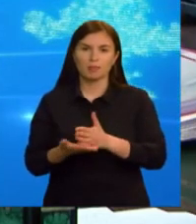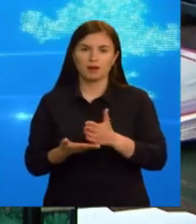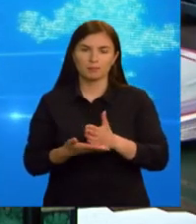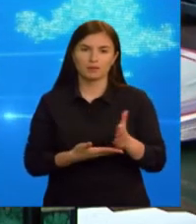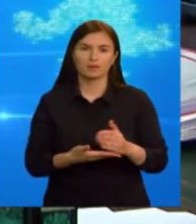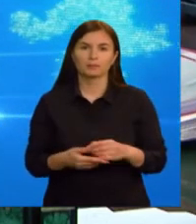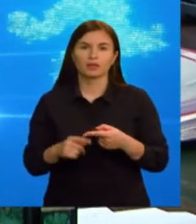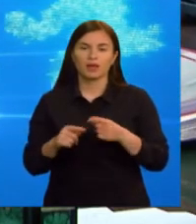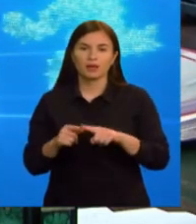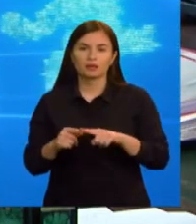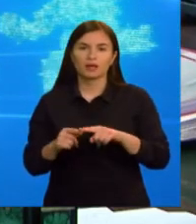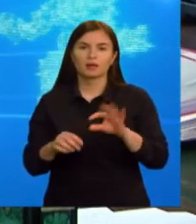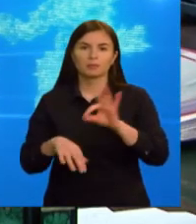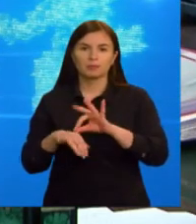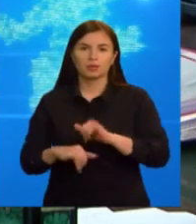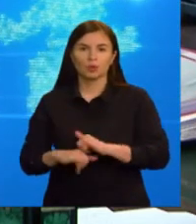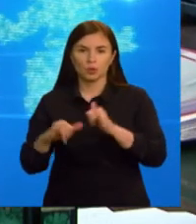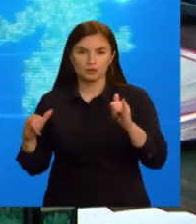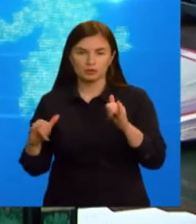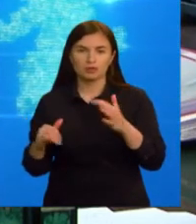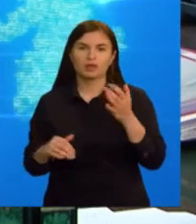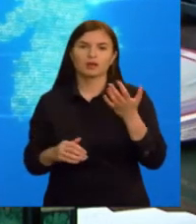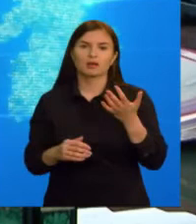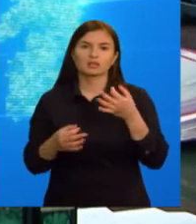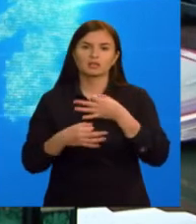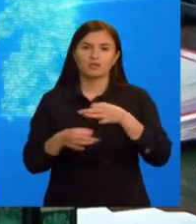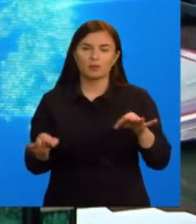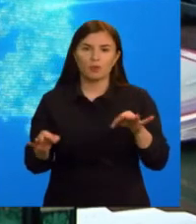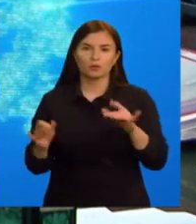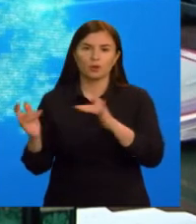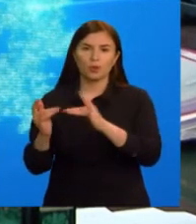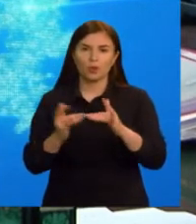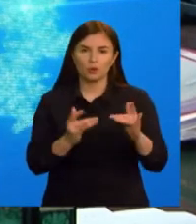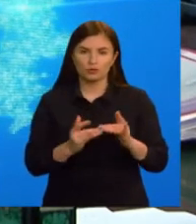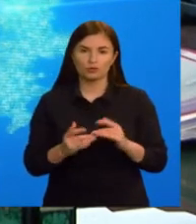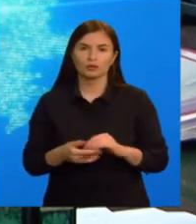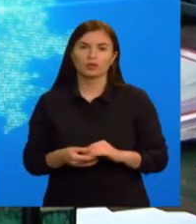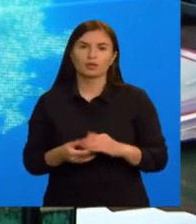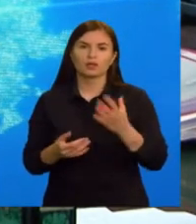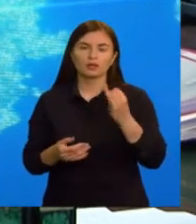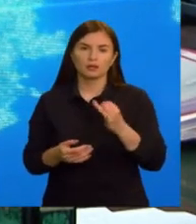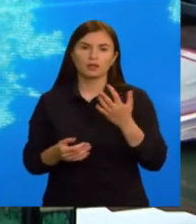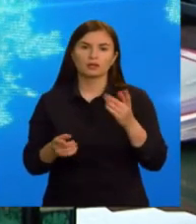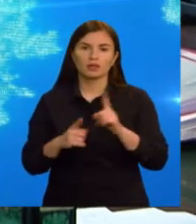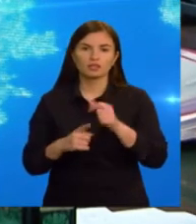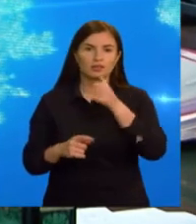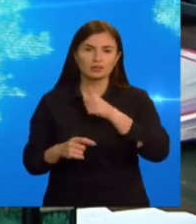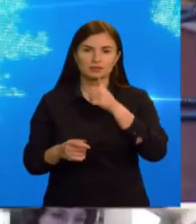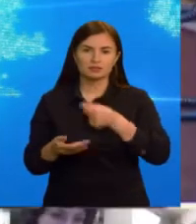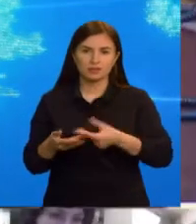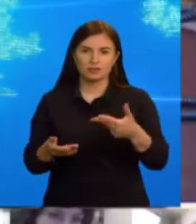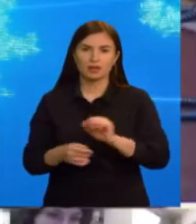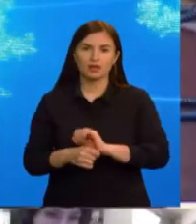Это темп прироста заболеваемости, это свободный коечный фонд и охват тестирования на